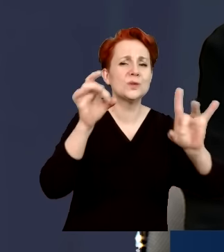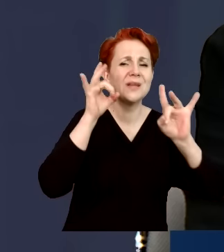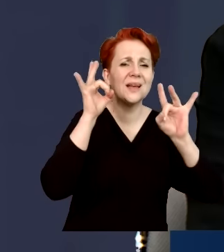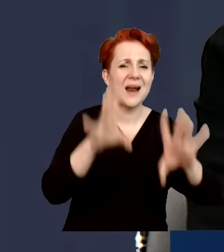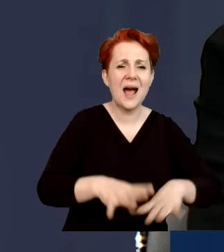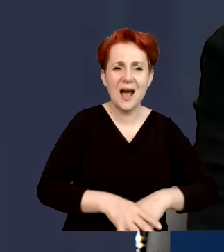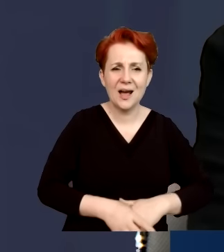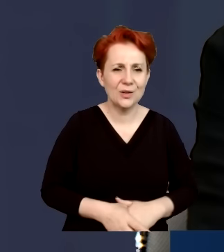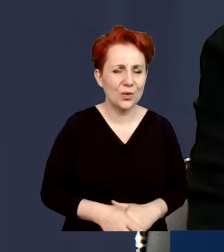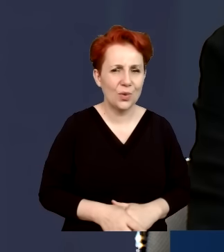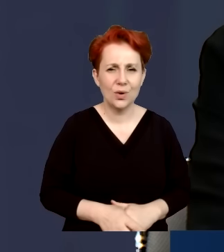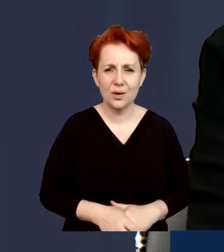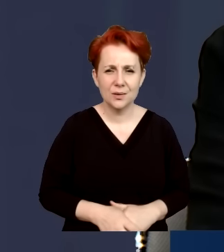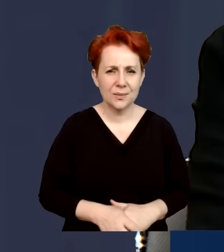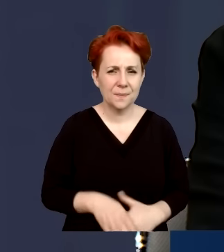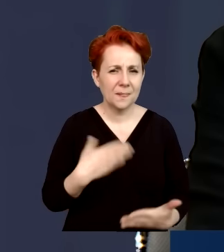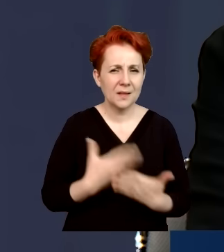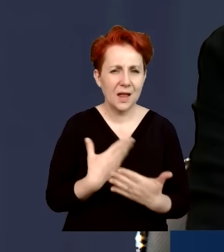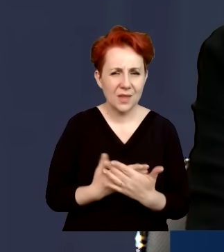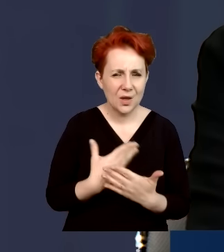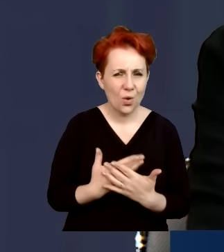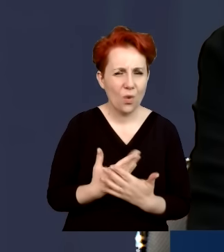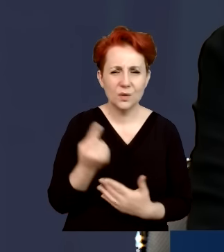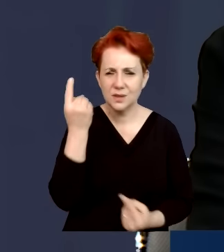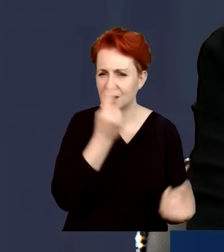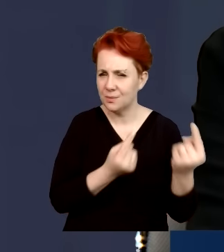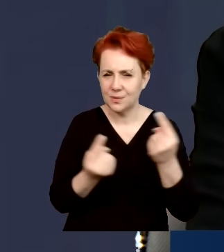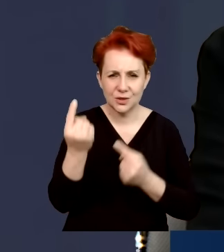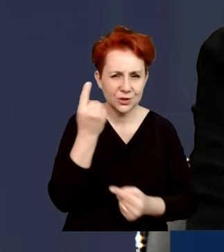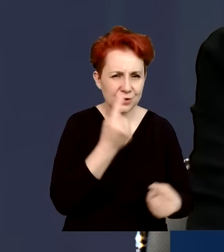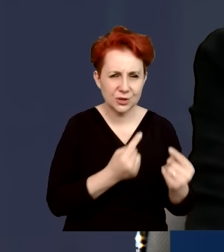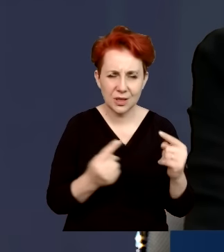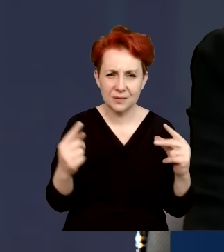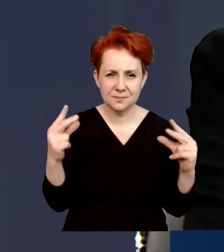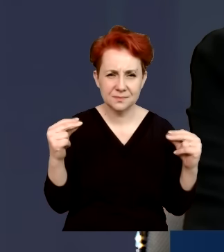nie, nie uważam, żeby i tak dalej.